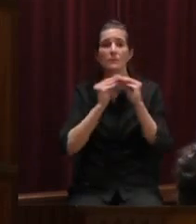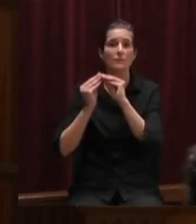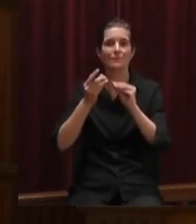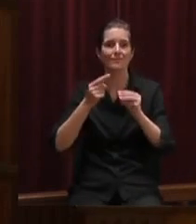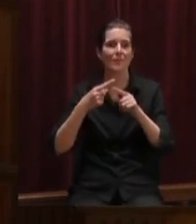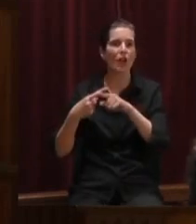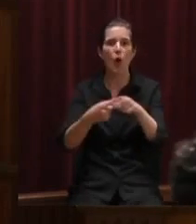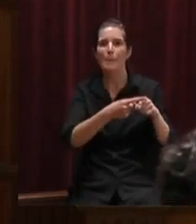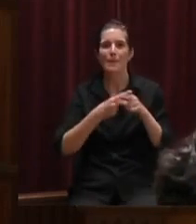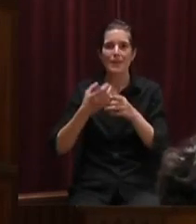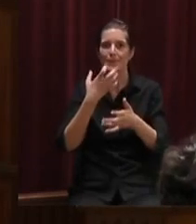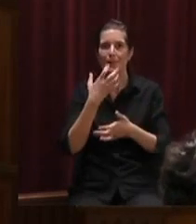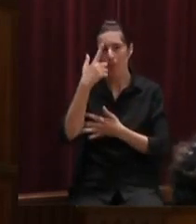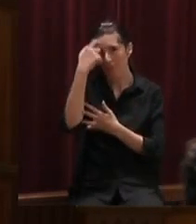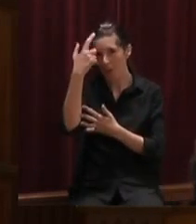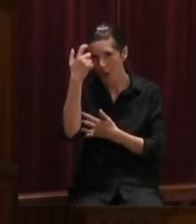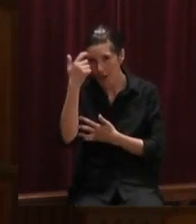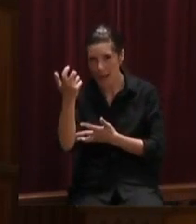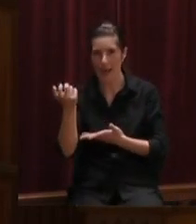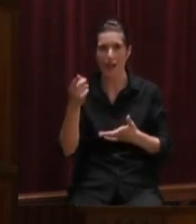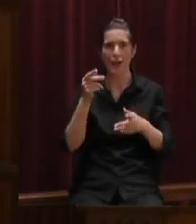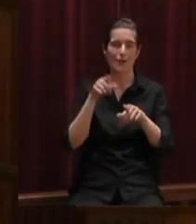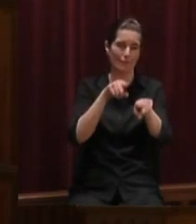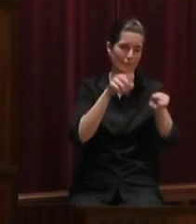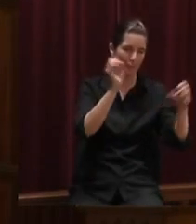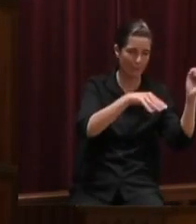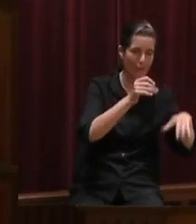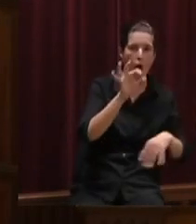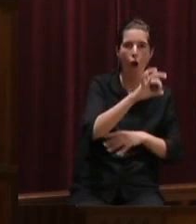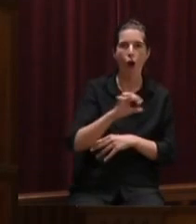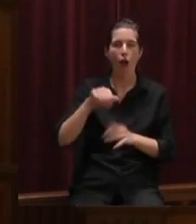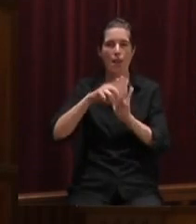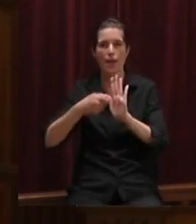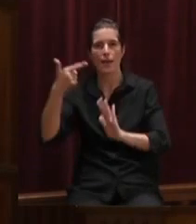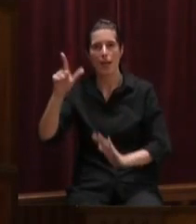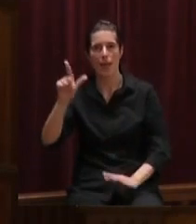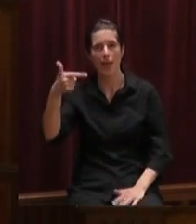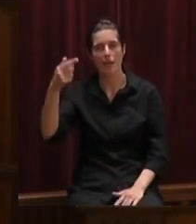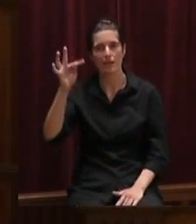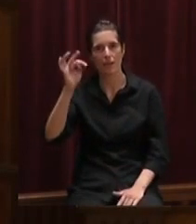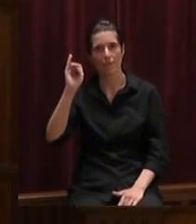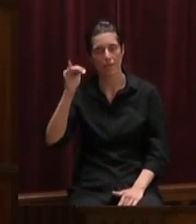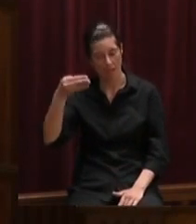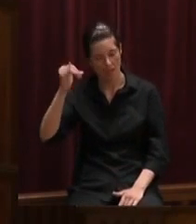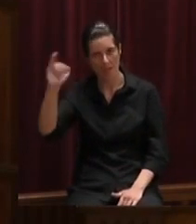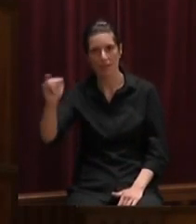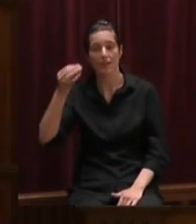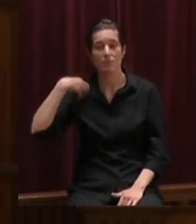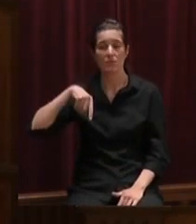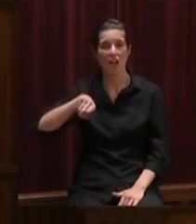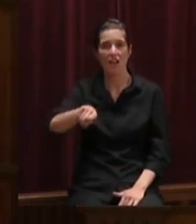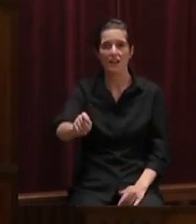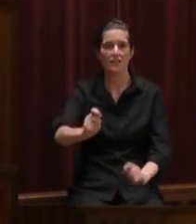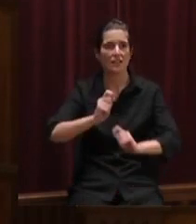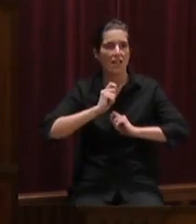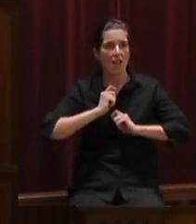la de fosses o la llei LGTBI, lleis que ens fan millors com a societat i que només per elles mateixes ja fan que la